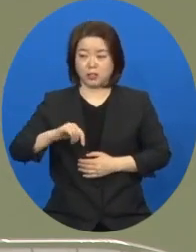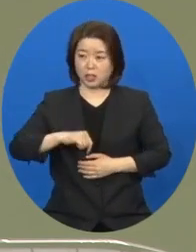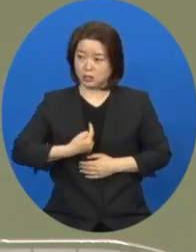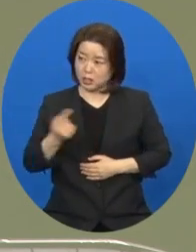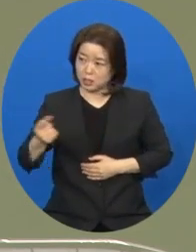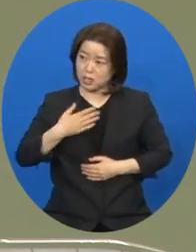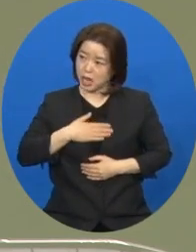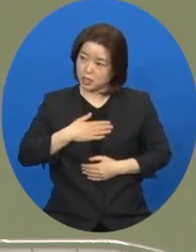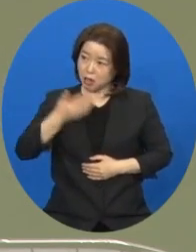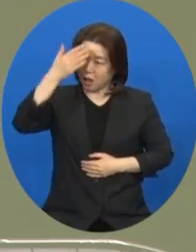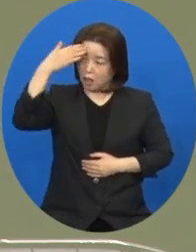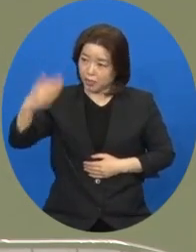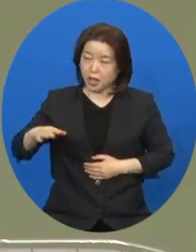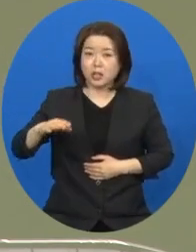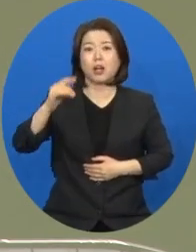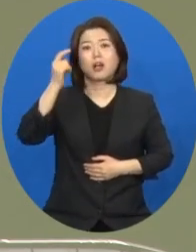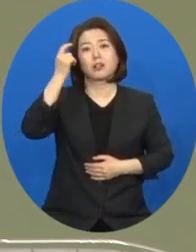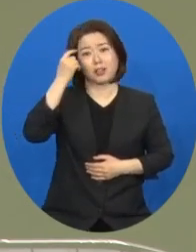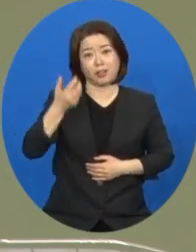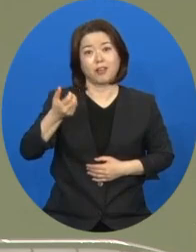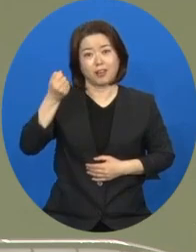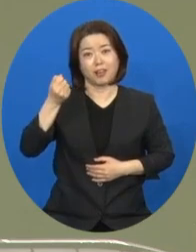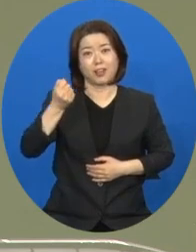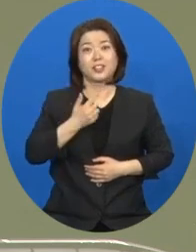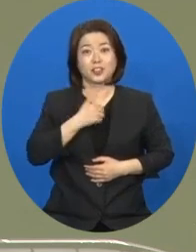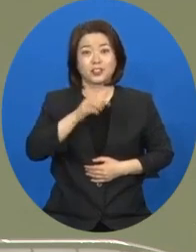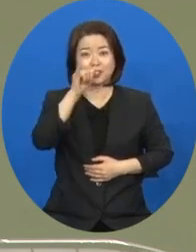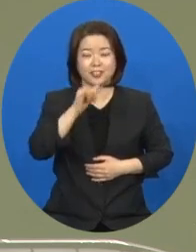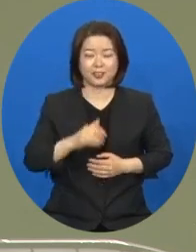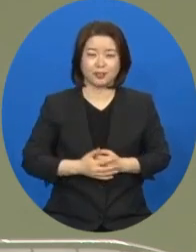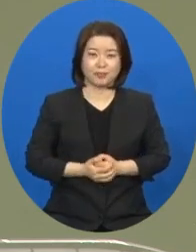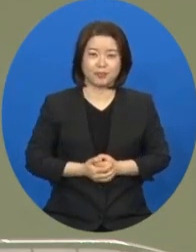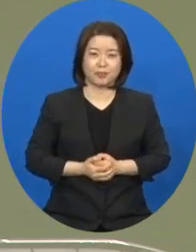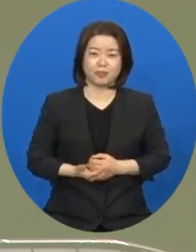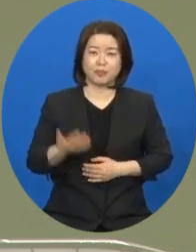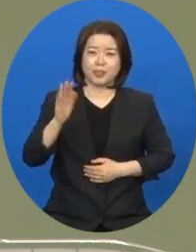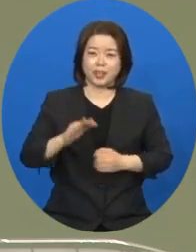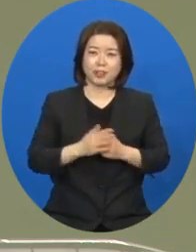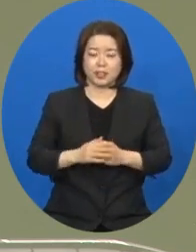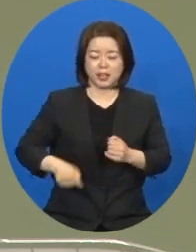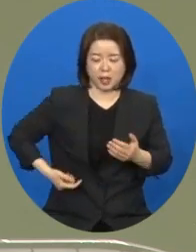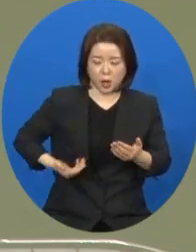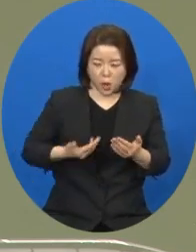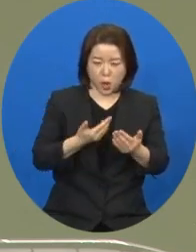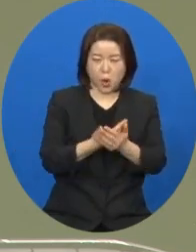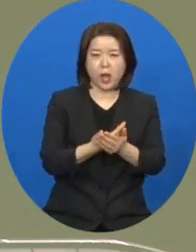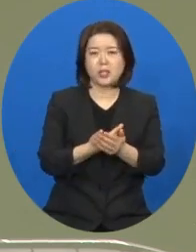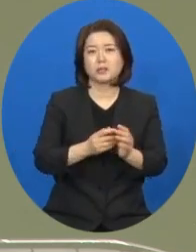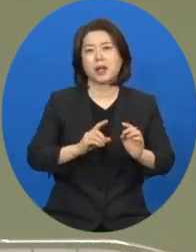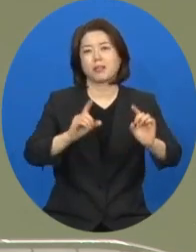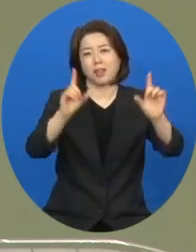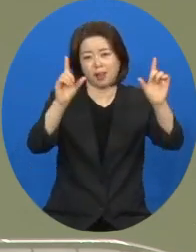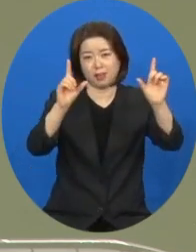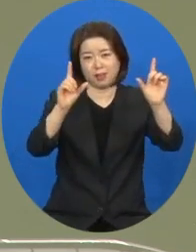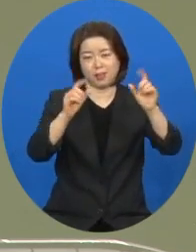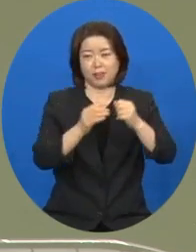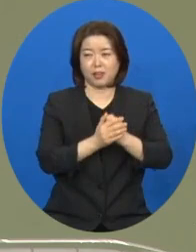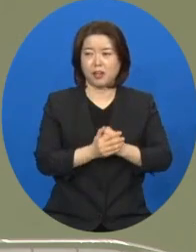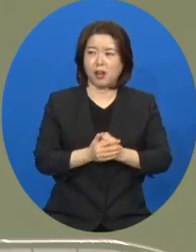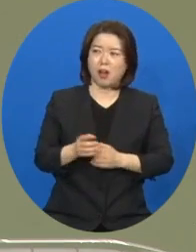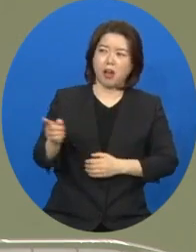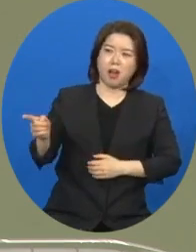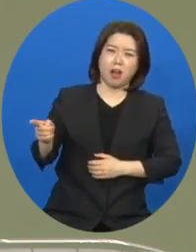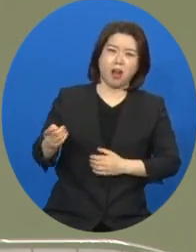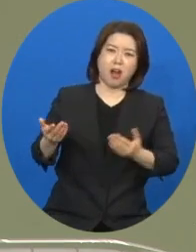다행이다. 저는 그렇게만 생각을 했죠. 그런데 제가 회심하는 날 그 일이 생각이